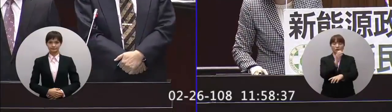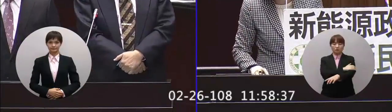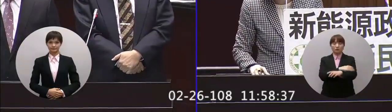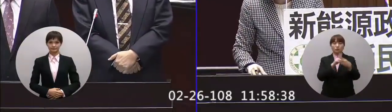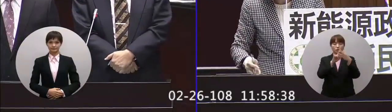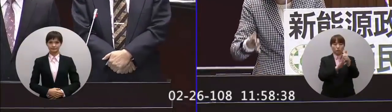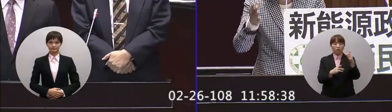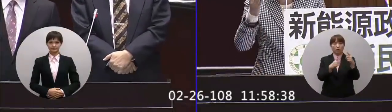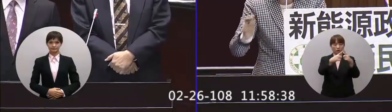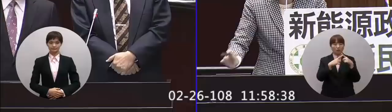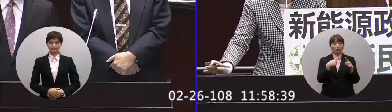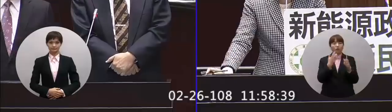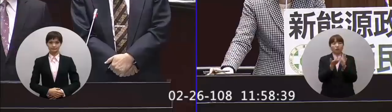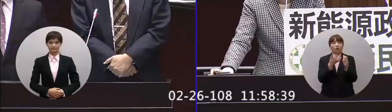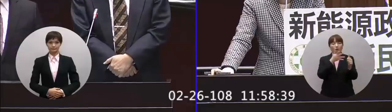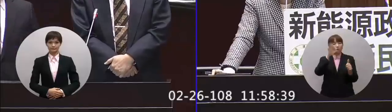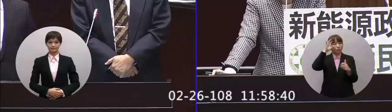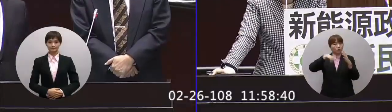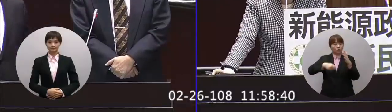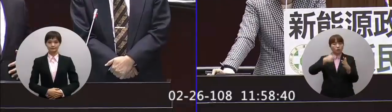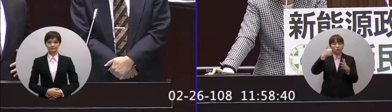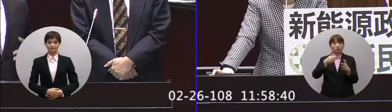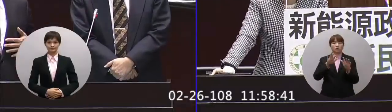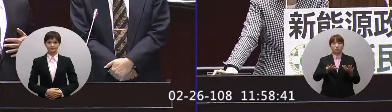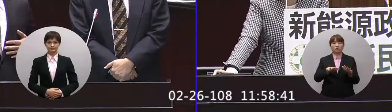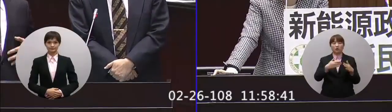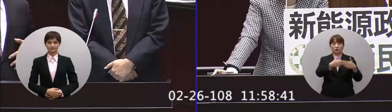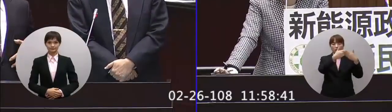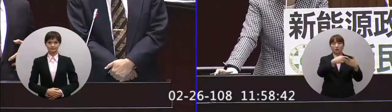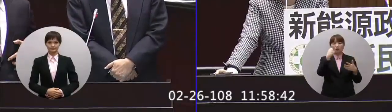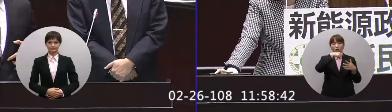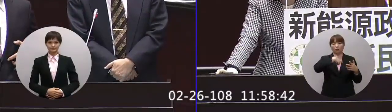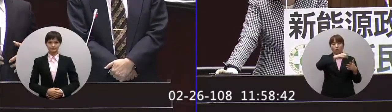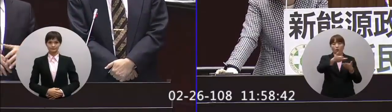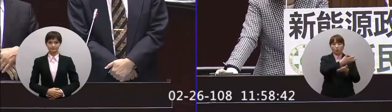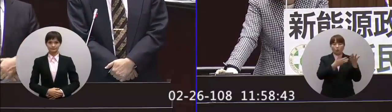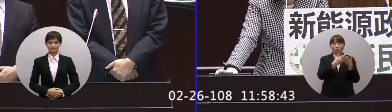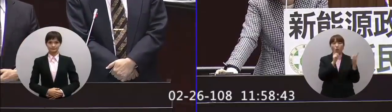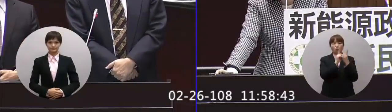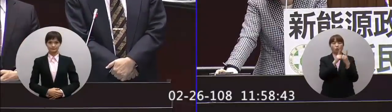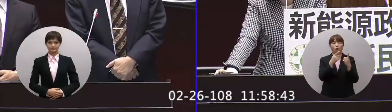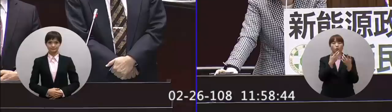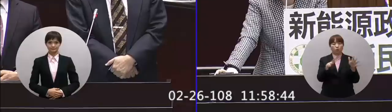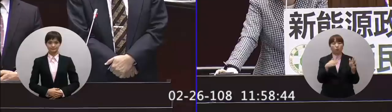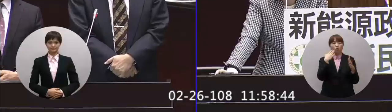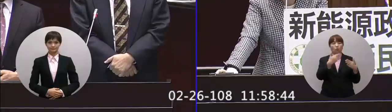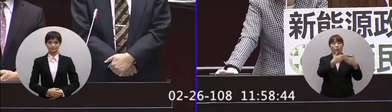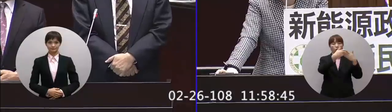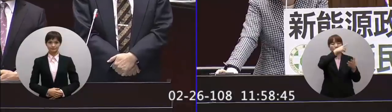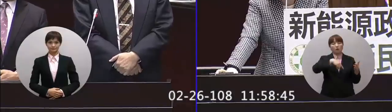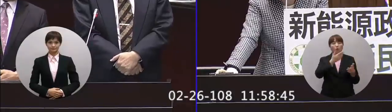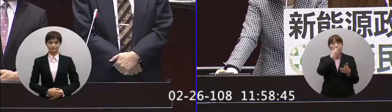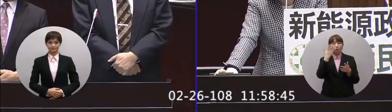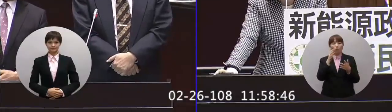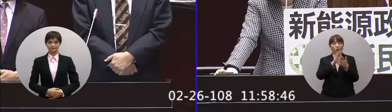委你上来了，我刚刚有请教苏院长的，我们现在跟大陆的互动往来这么的多，陆客带来的观光产值